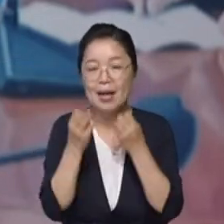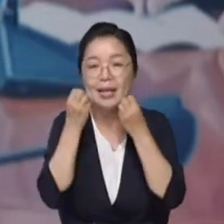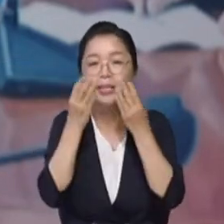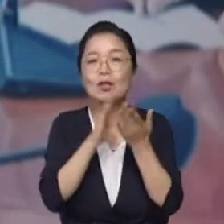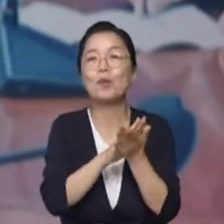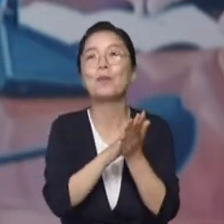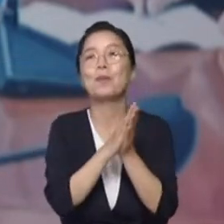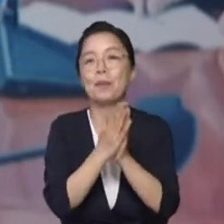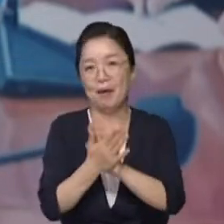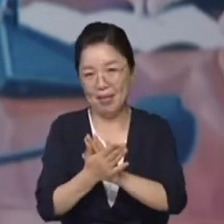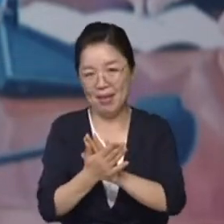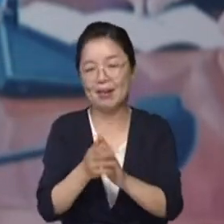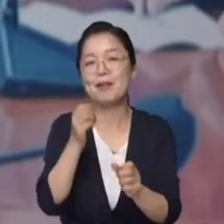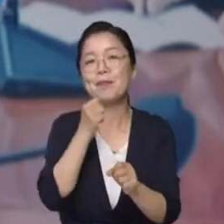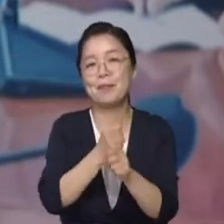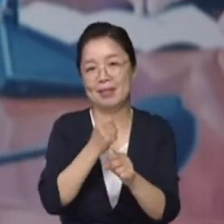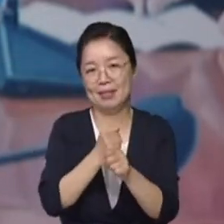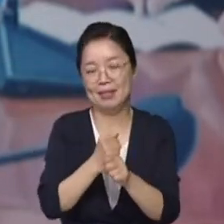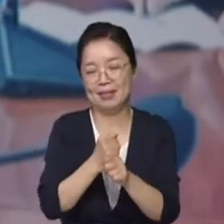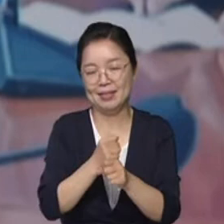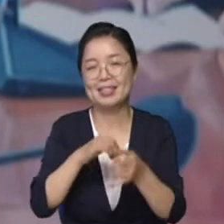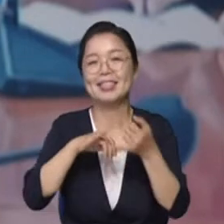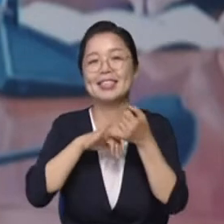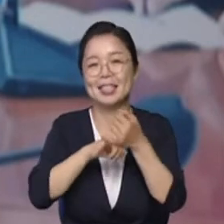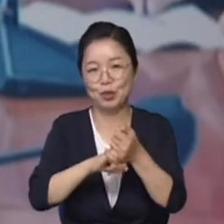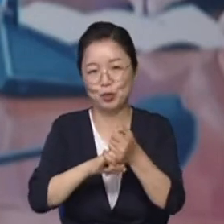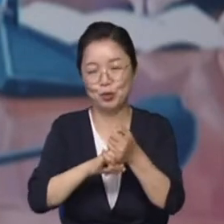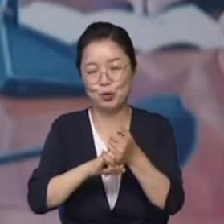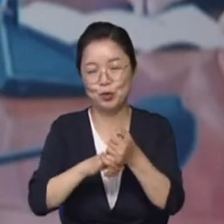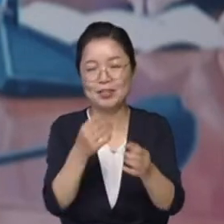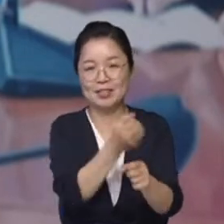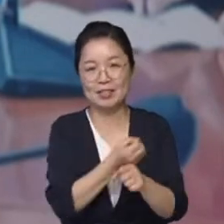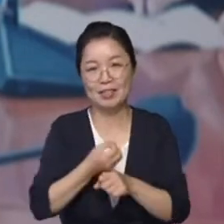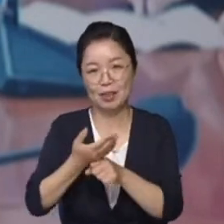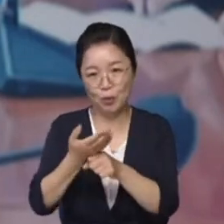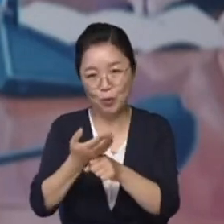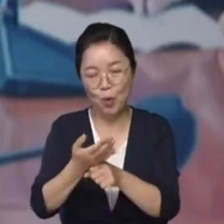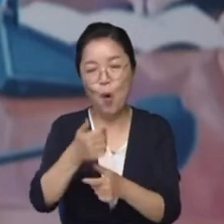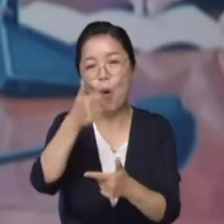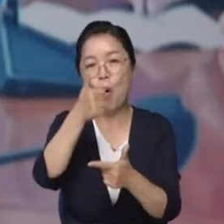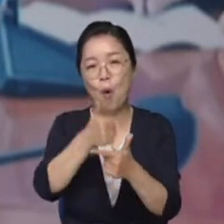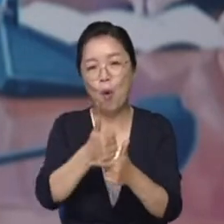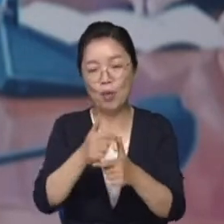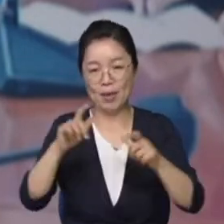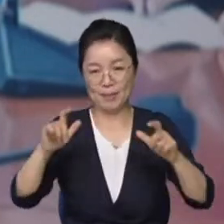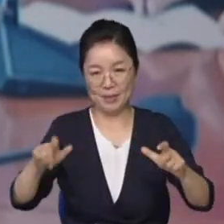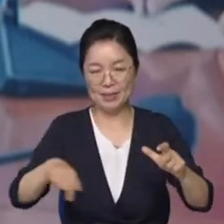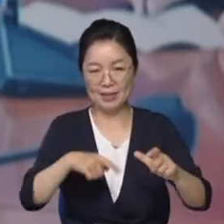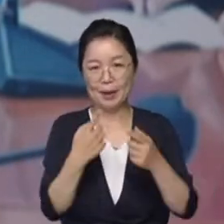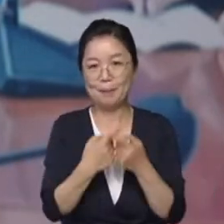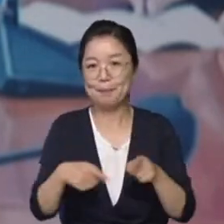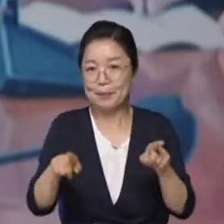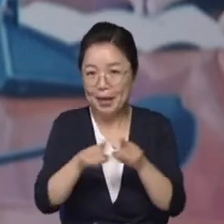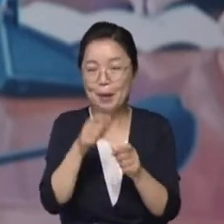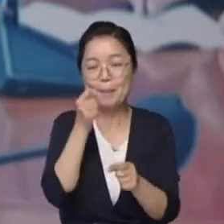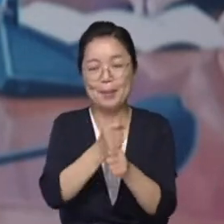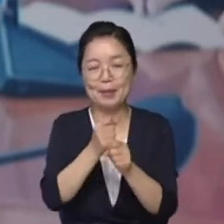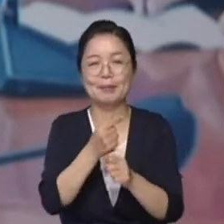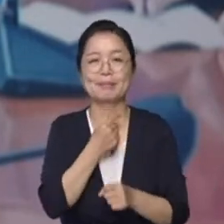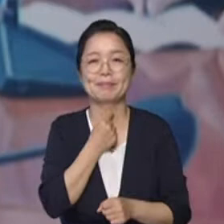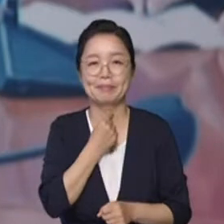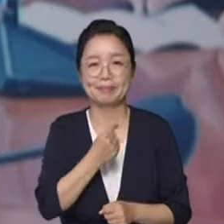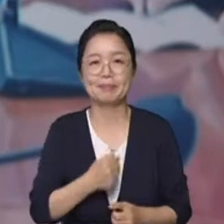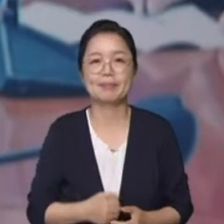활력과 새로운 변화를 만들겠다는 약속을 광주시민과 하고 싶고 호남과 같이 만들어가고